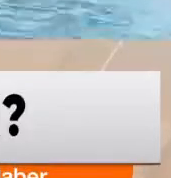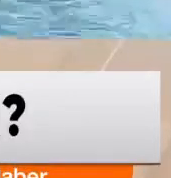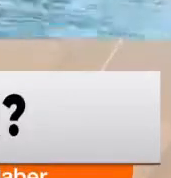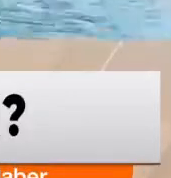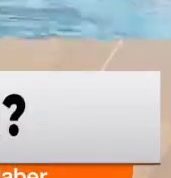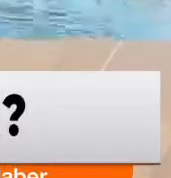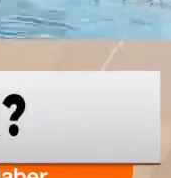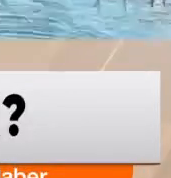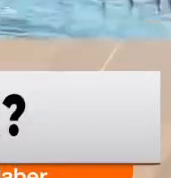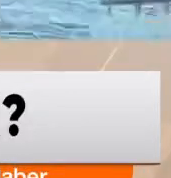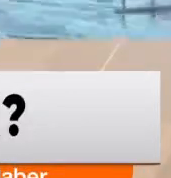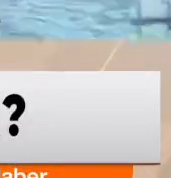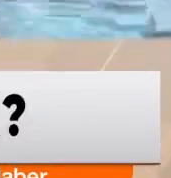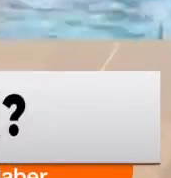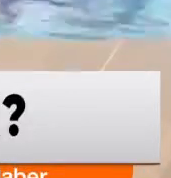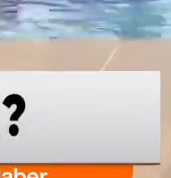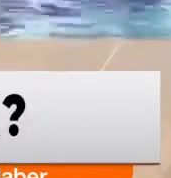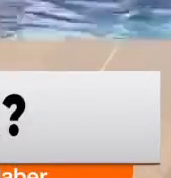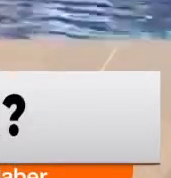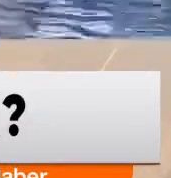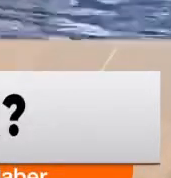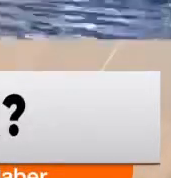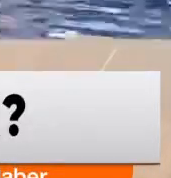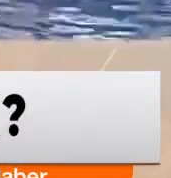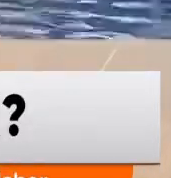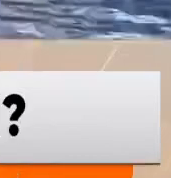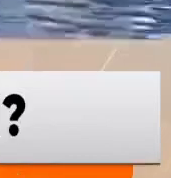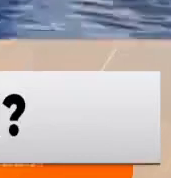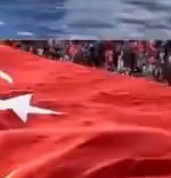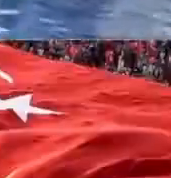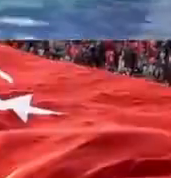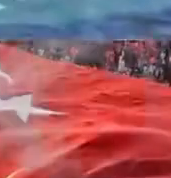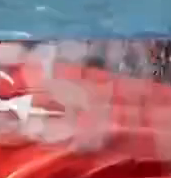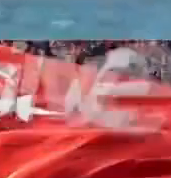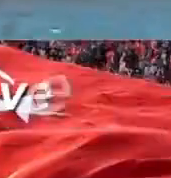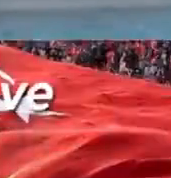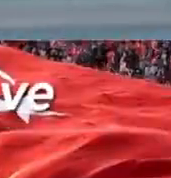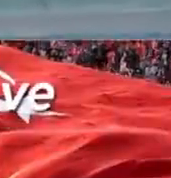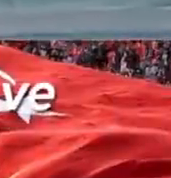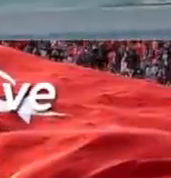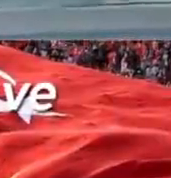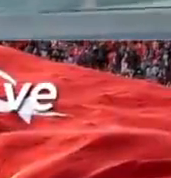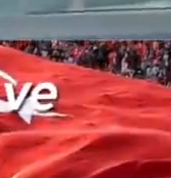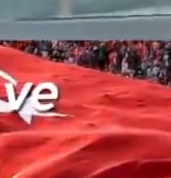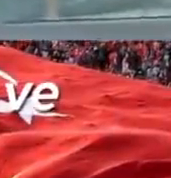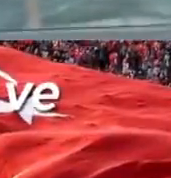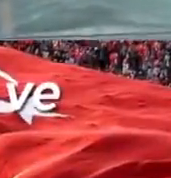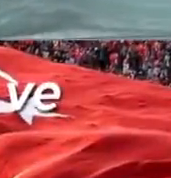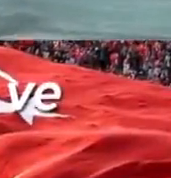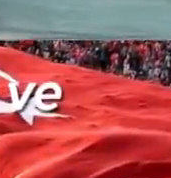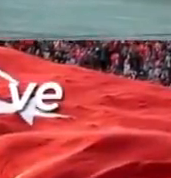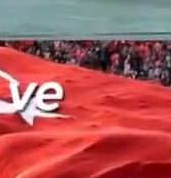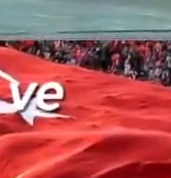tarafından kaydedilen, işte arkamda da hemen heykeli yapılan bu görüntüydü. Millet iradesine inananlar